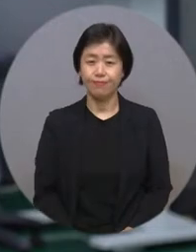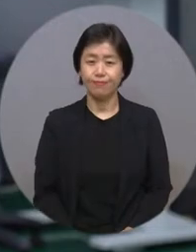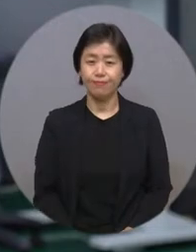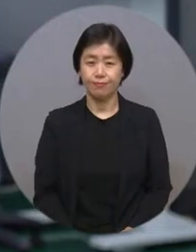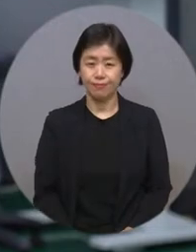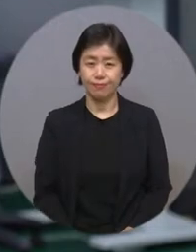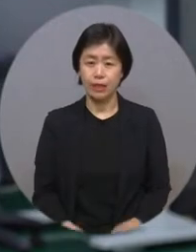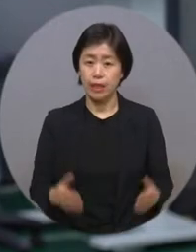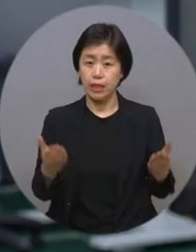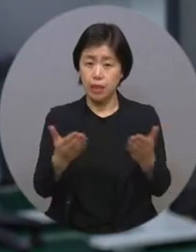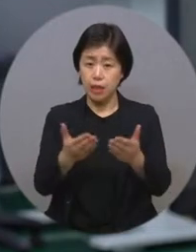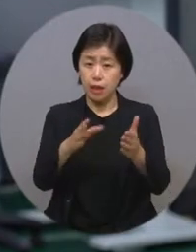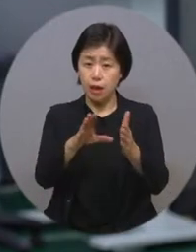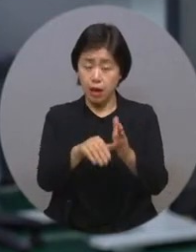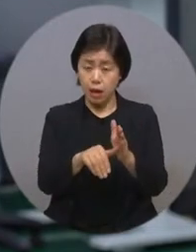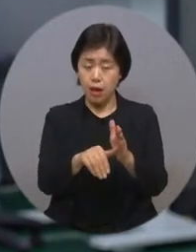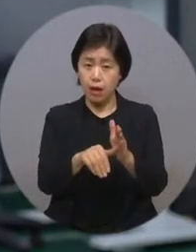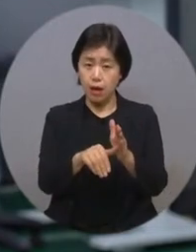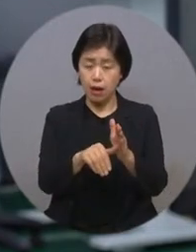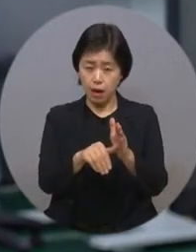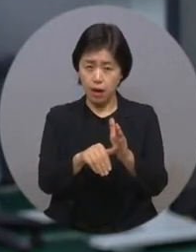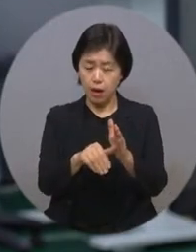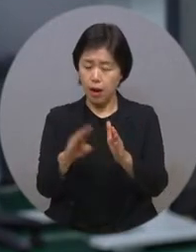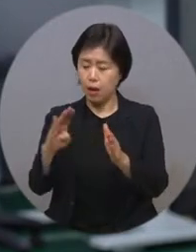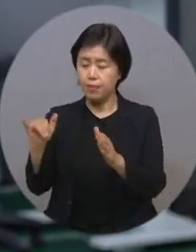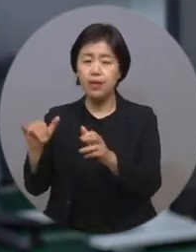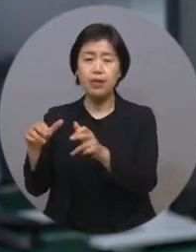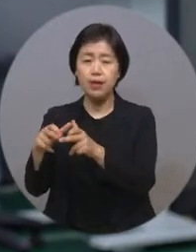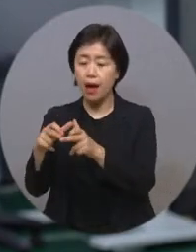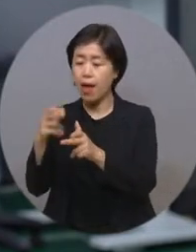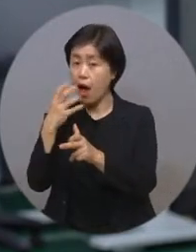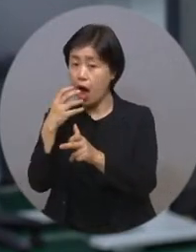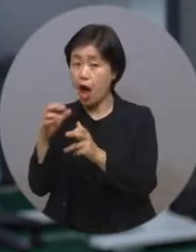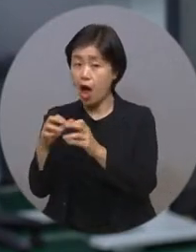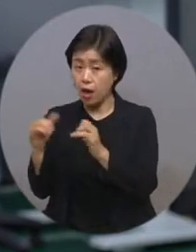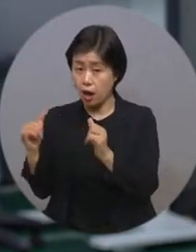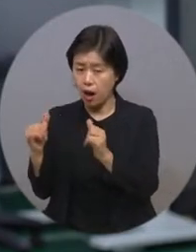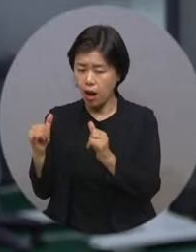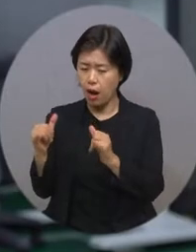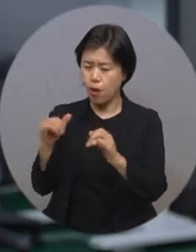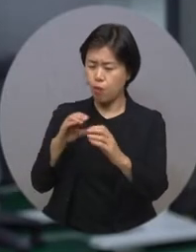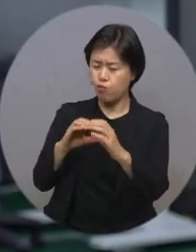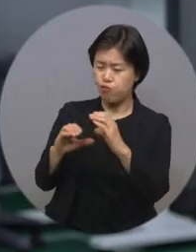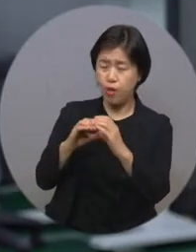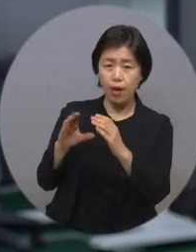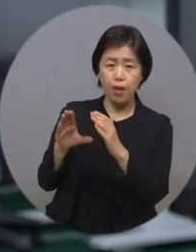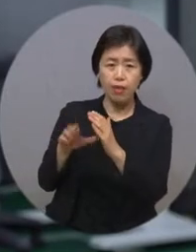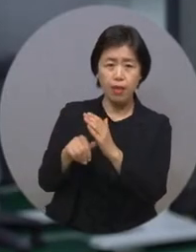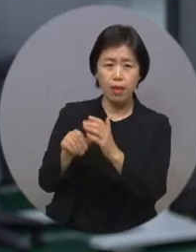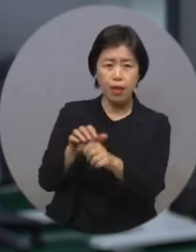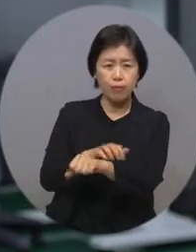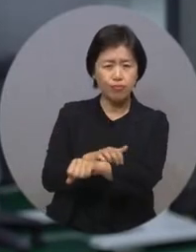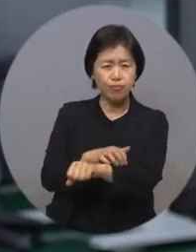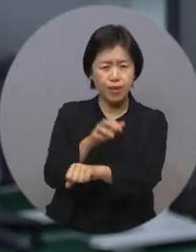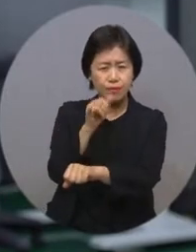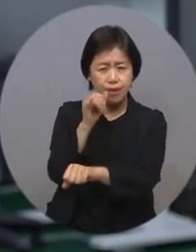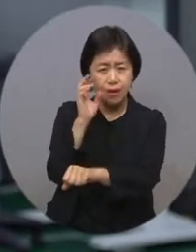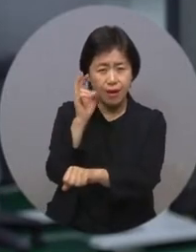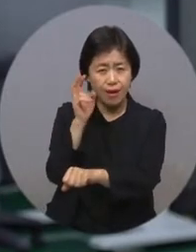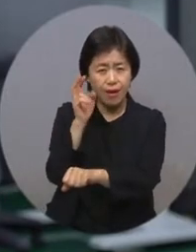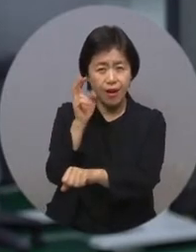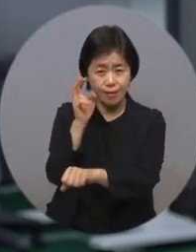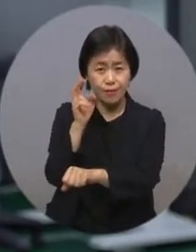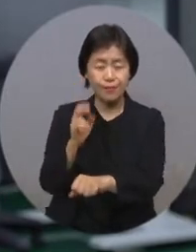그러면 아무래도 일을 하시면서 이제 소통하시는 거나 일하시면서나 조금 불편한 부분이 있을지도 모른다는